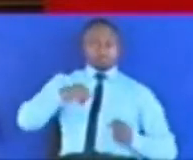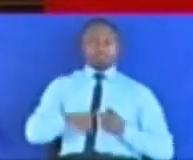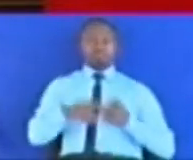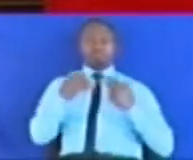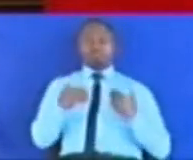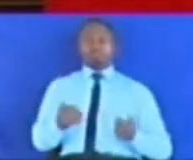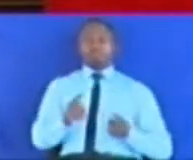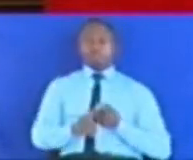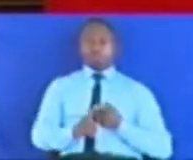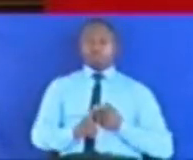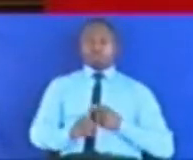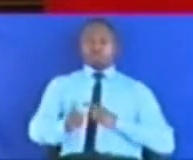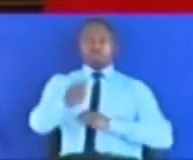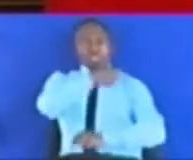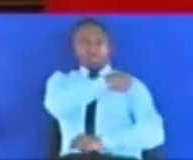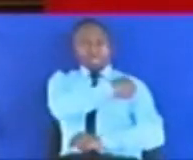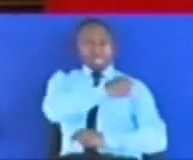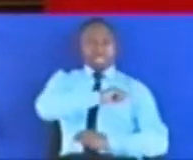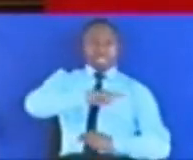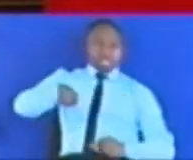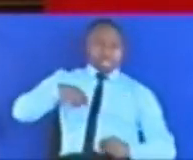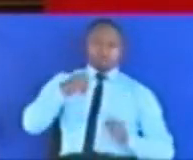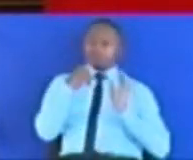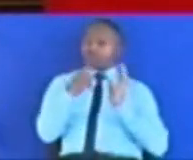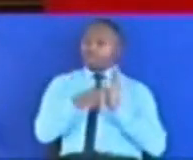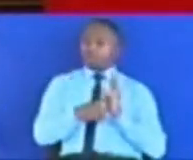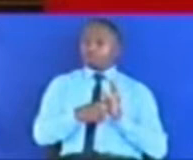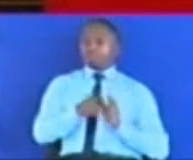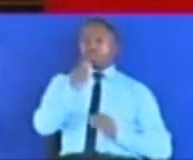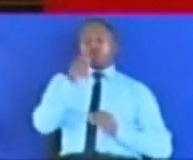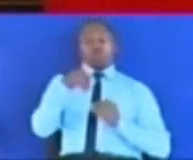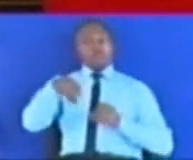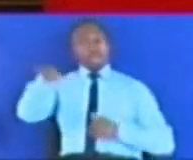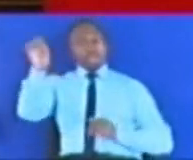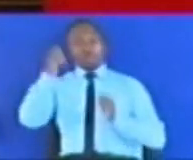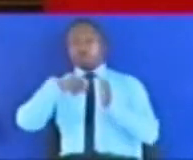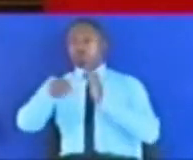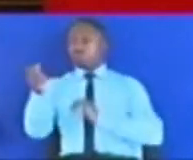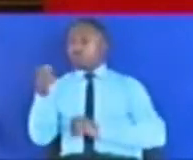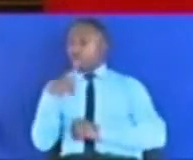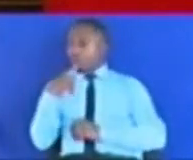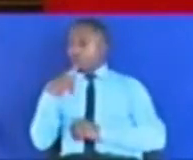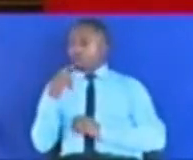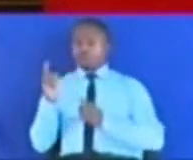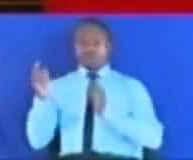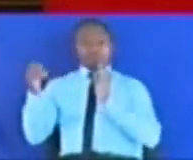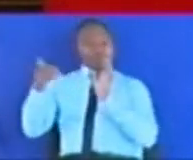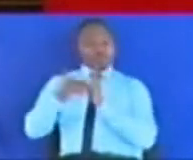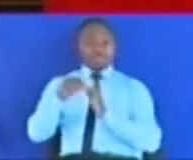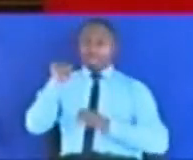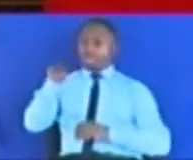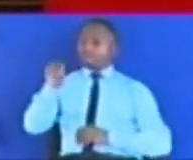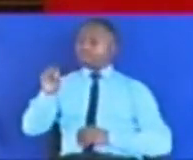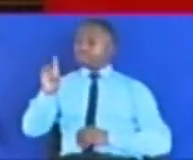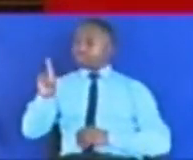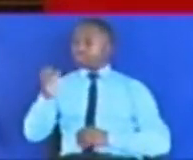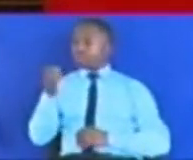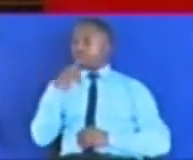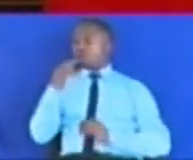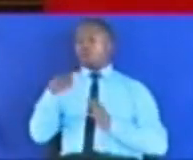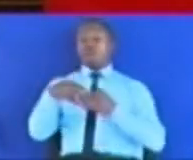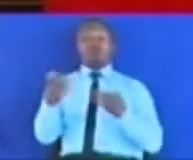mfano hospitali yetu ile wanaenda kununua madawa, wanakuta MSD kule madawa mengi